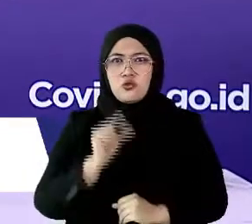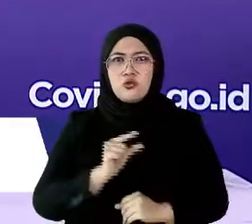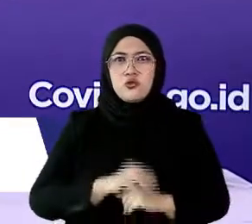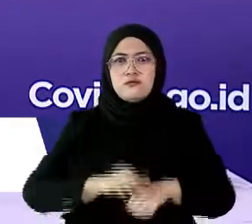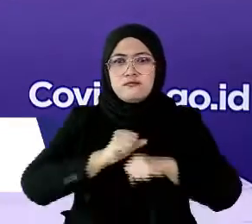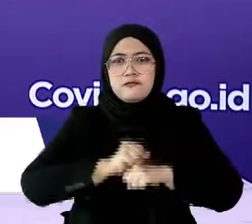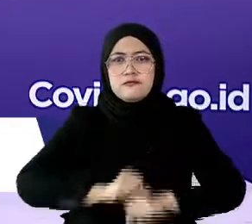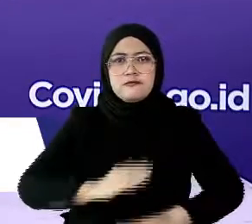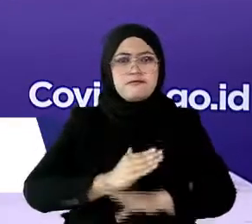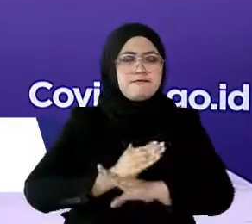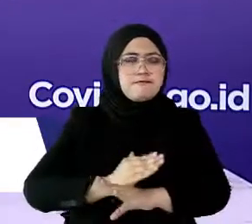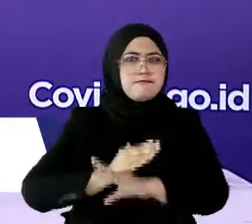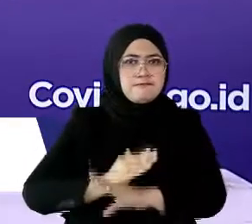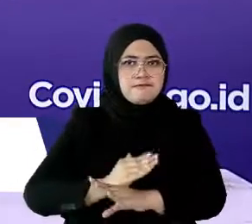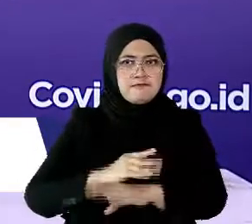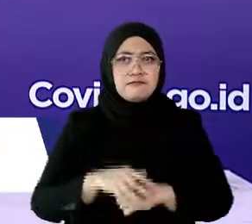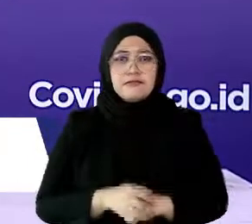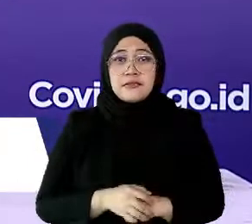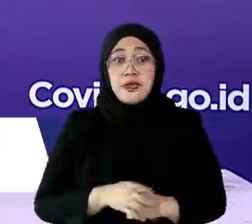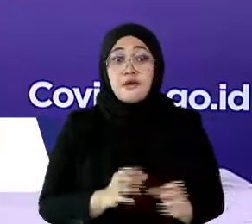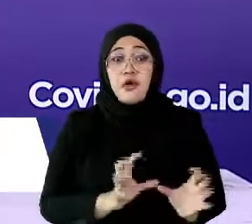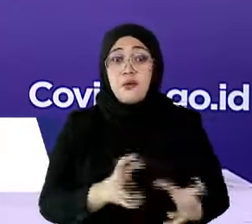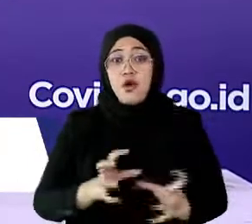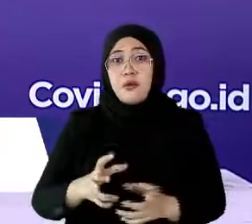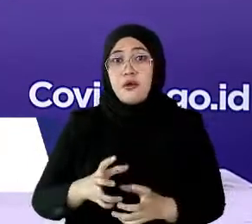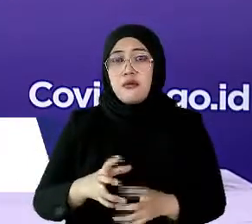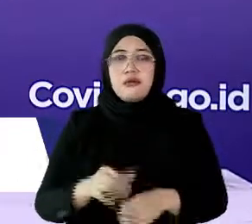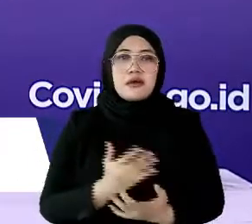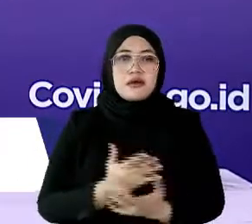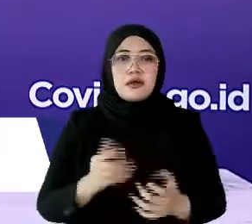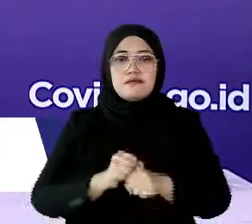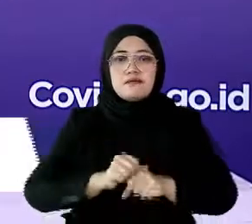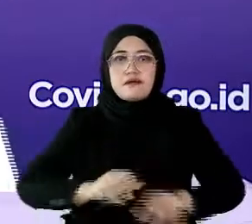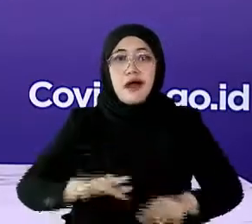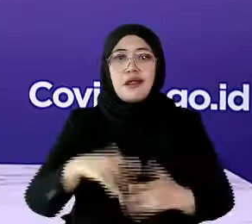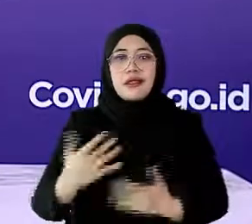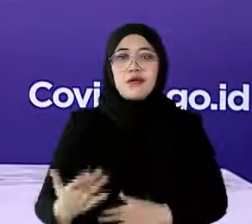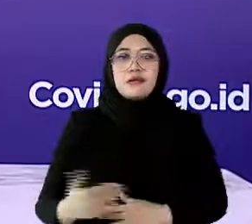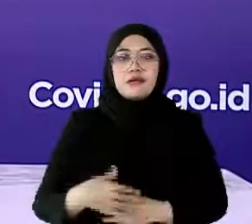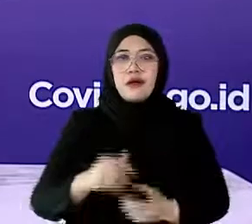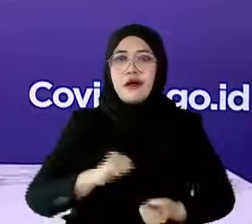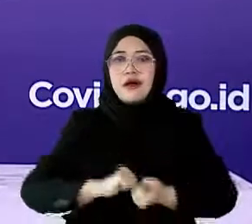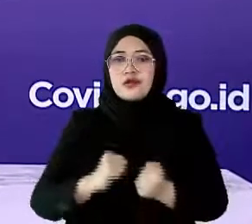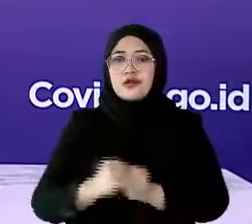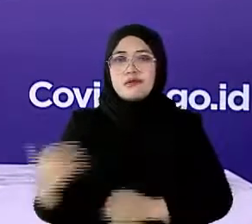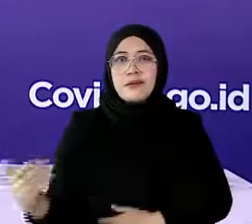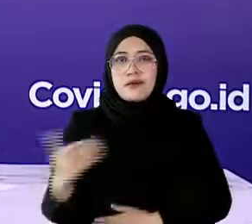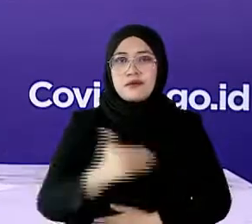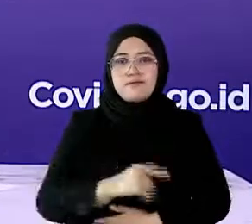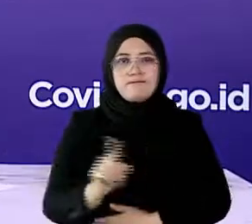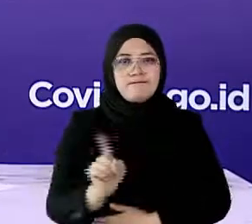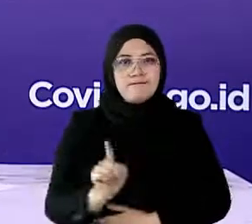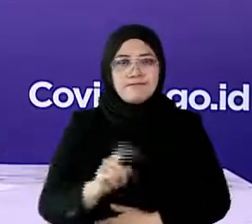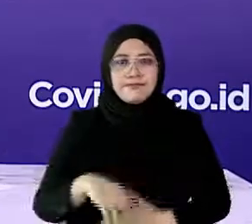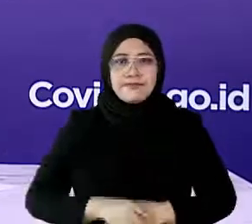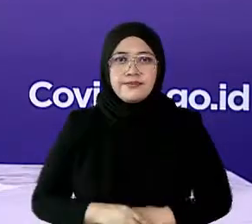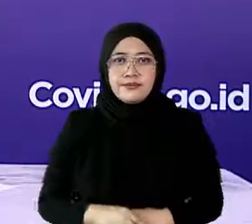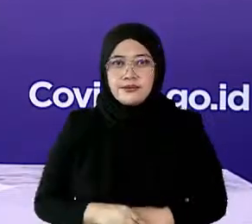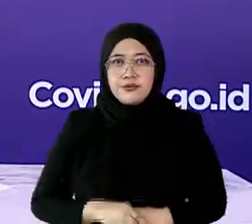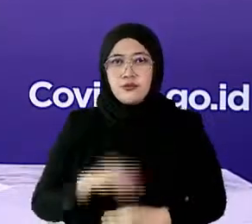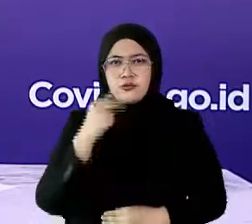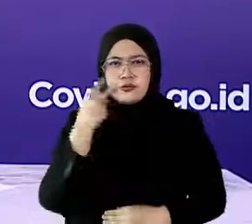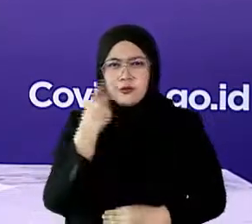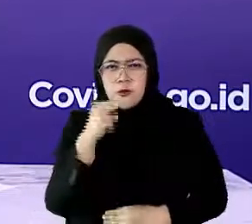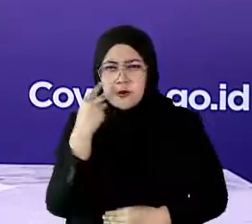penularan antar masyarakat maupun mencegah masuknya m portasi kasus selanjutnya untuk